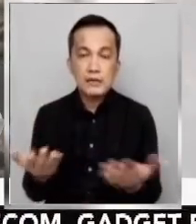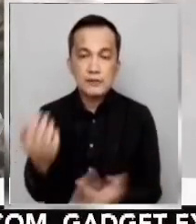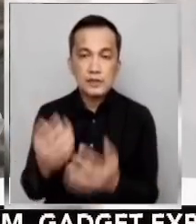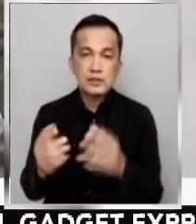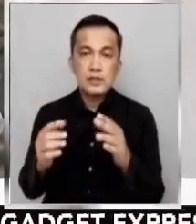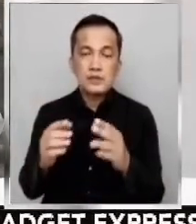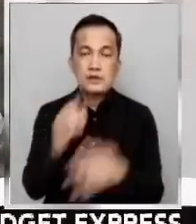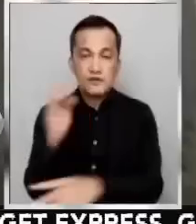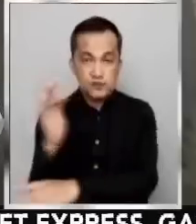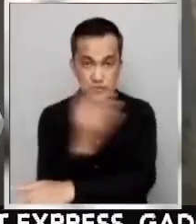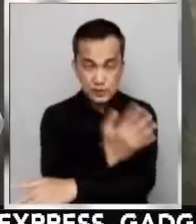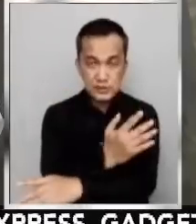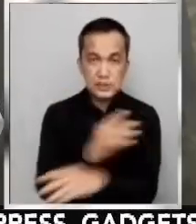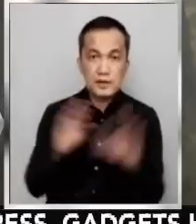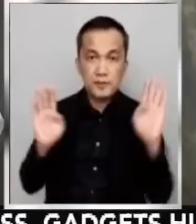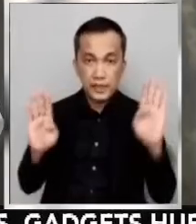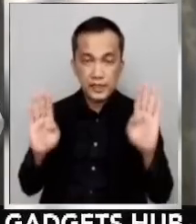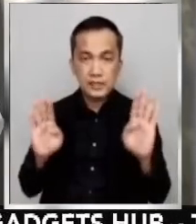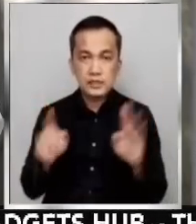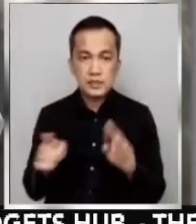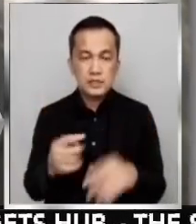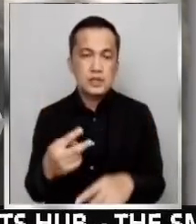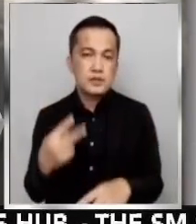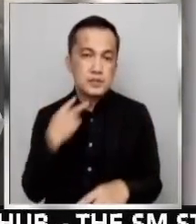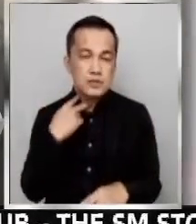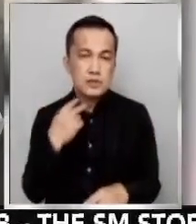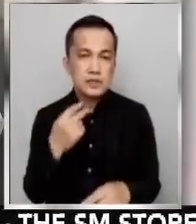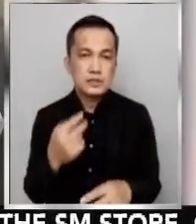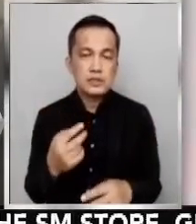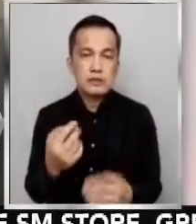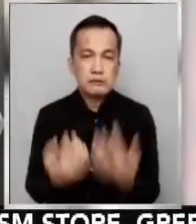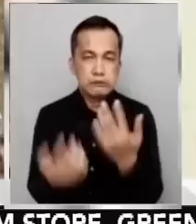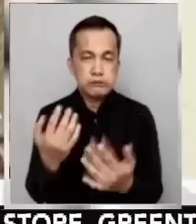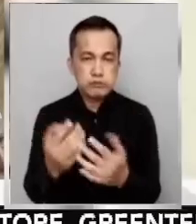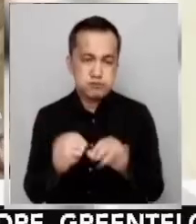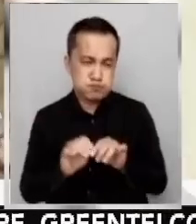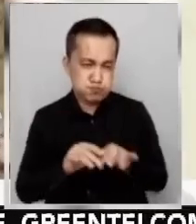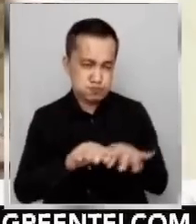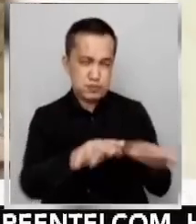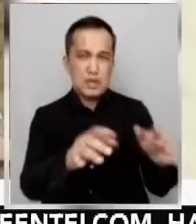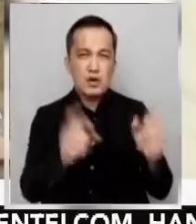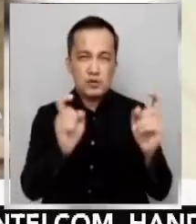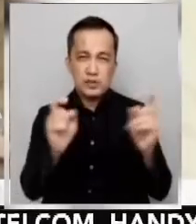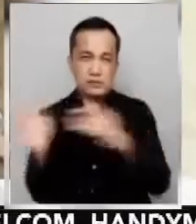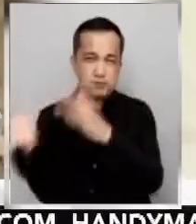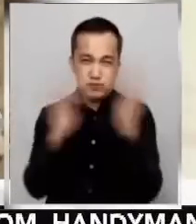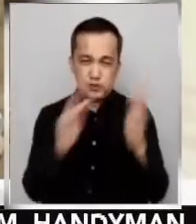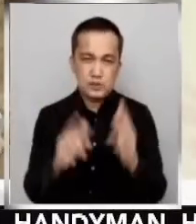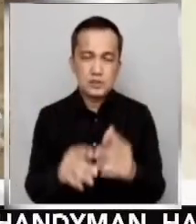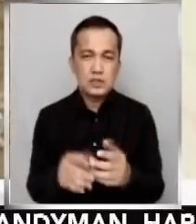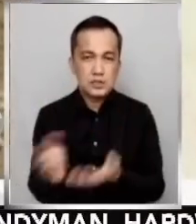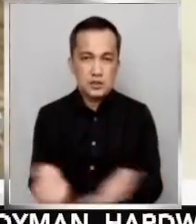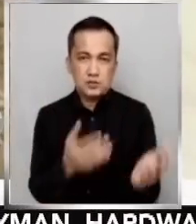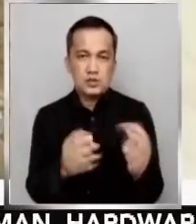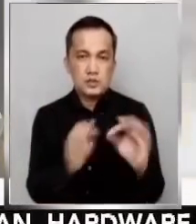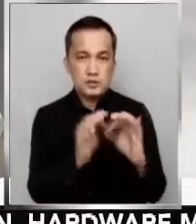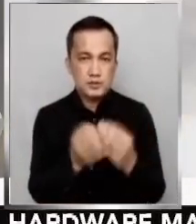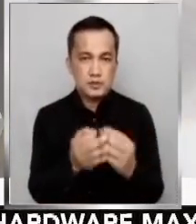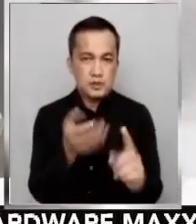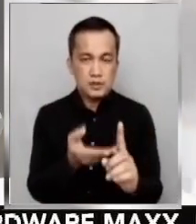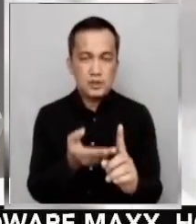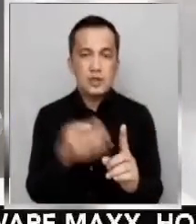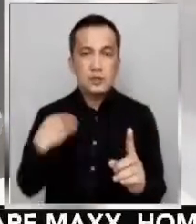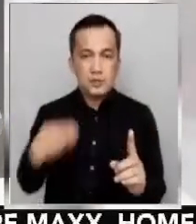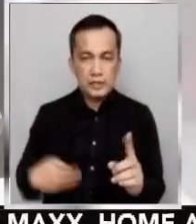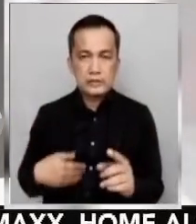imbestigasyon, na-trap ang biktima sa apoy na mabilis kumalat dahil sa malakas na hangin. Naiuwi na sa kanyang pamilya ang labi ng biktima.